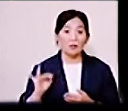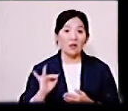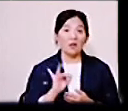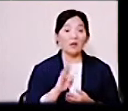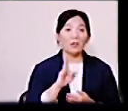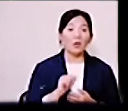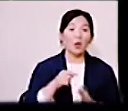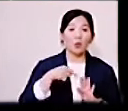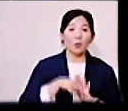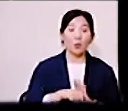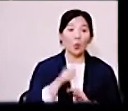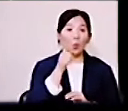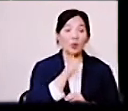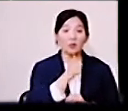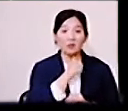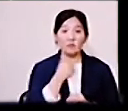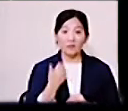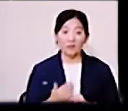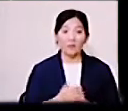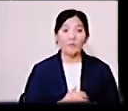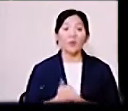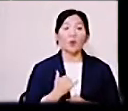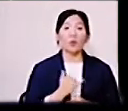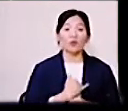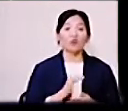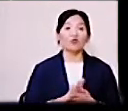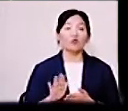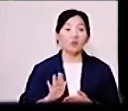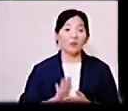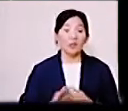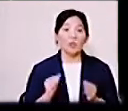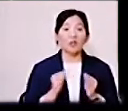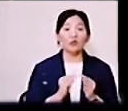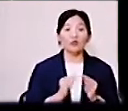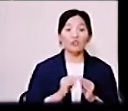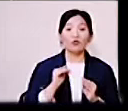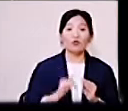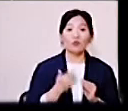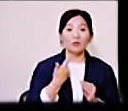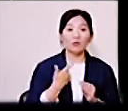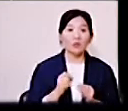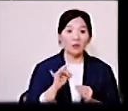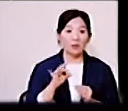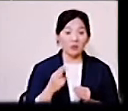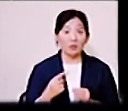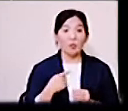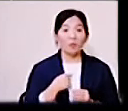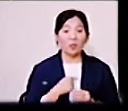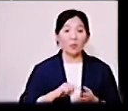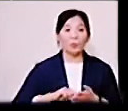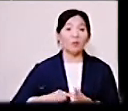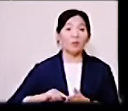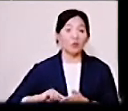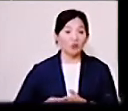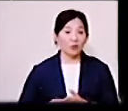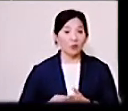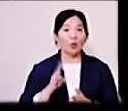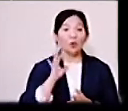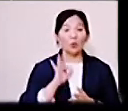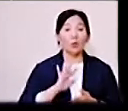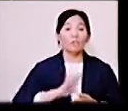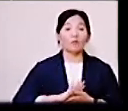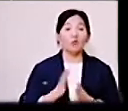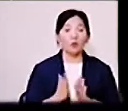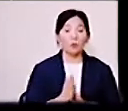на глубину кодирования. У нас частота 10 000 Гц. Мы перемножаем, но в